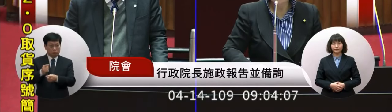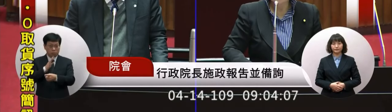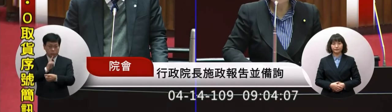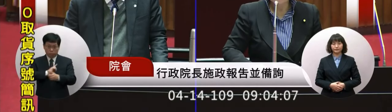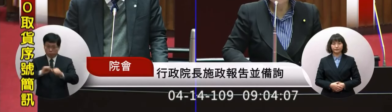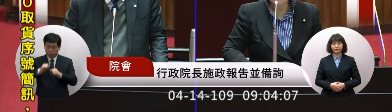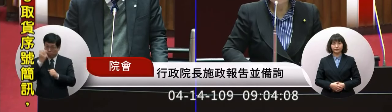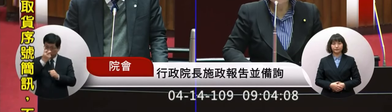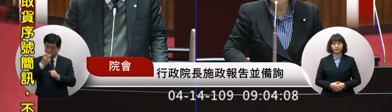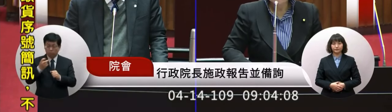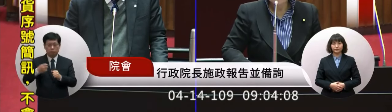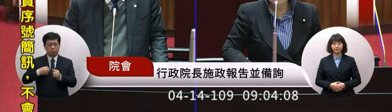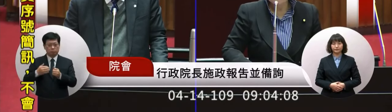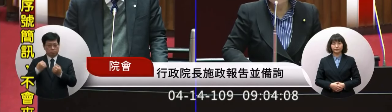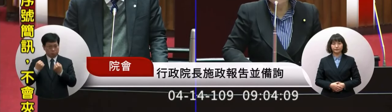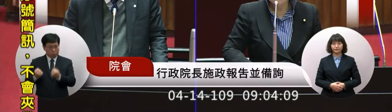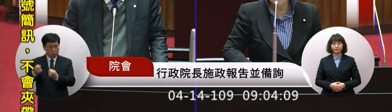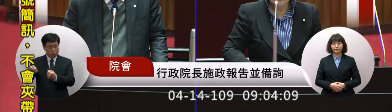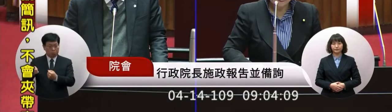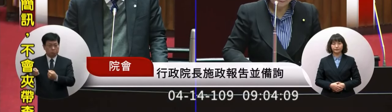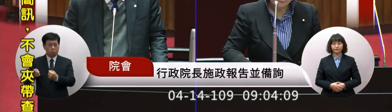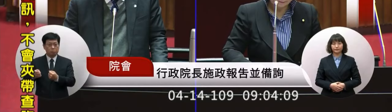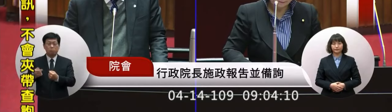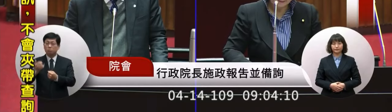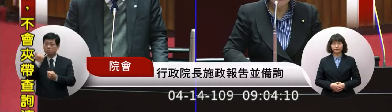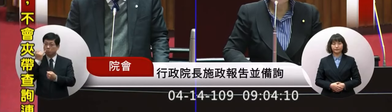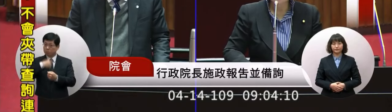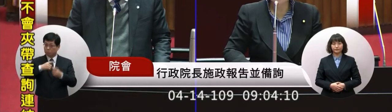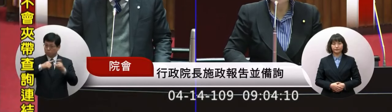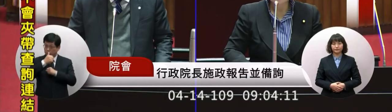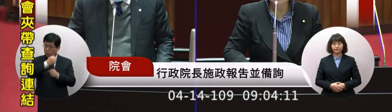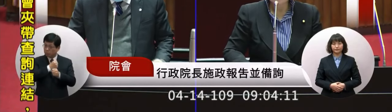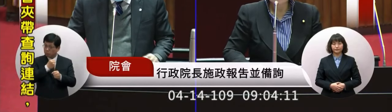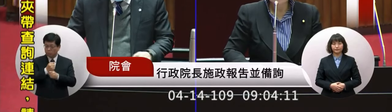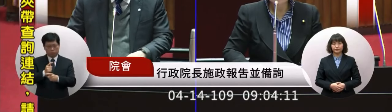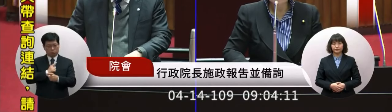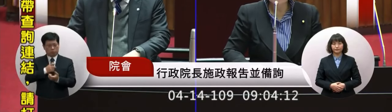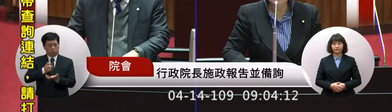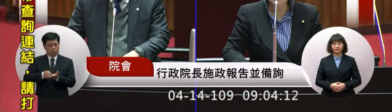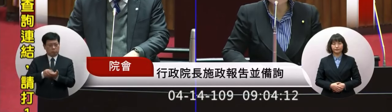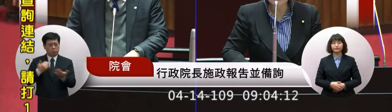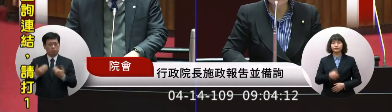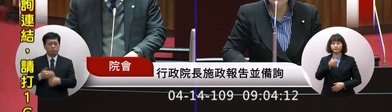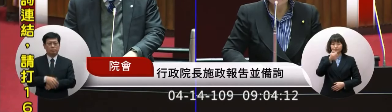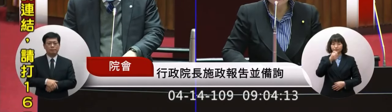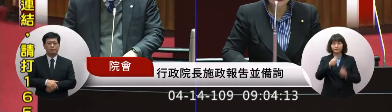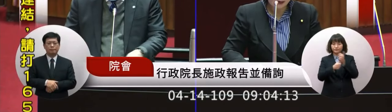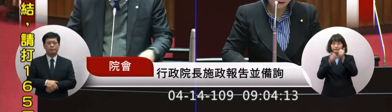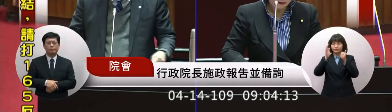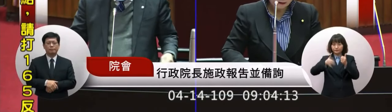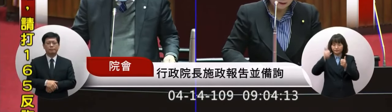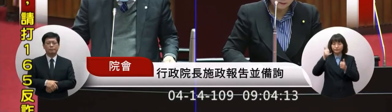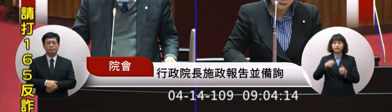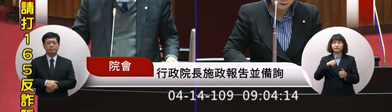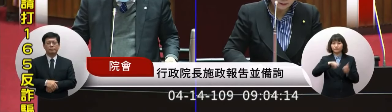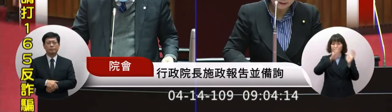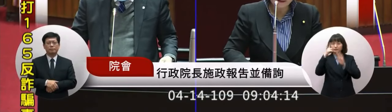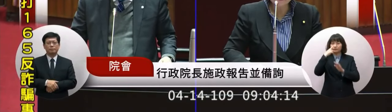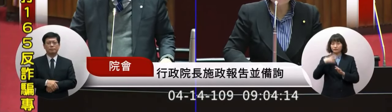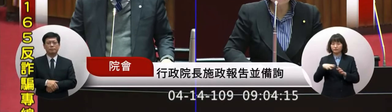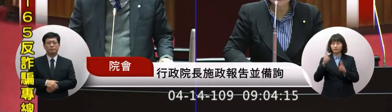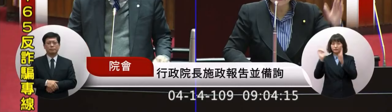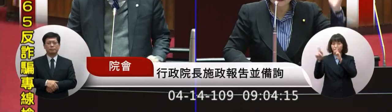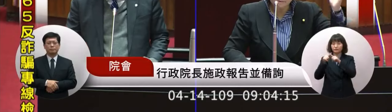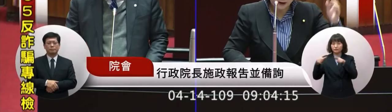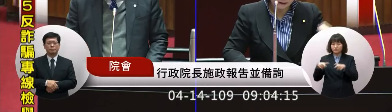自主健康管理的人，必须要在能不能回去工作上面要做一个考量。 谢谢次长，我知道指挥中心